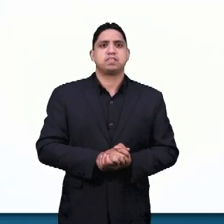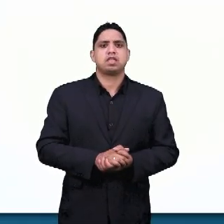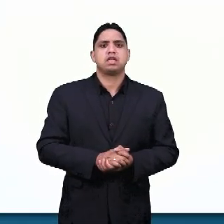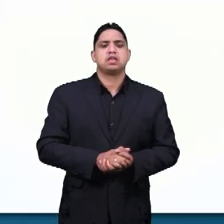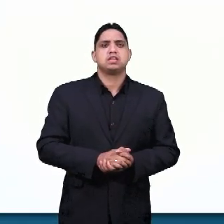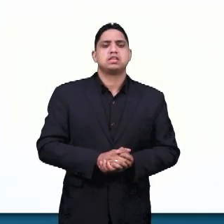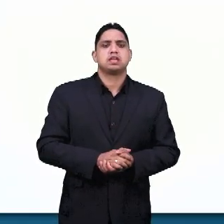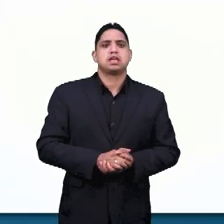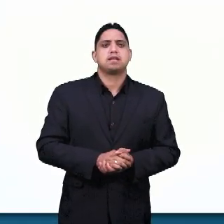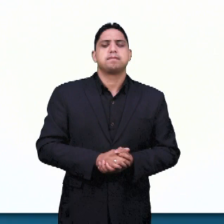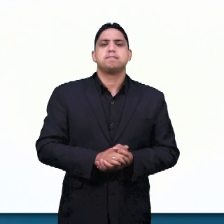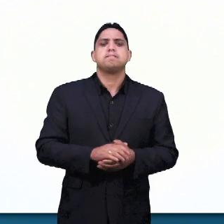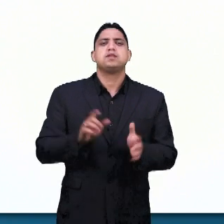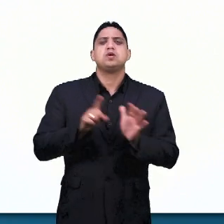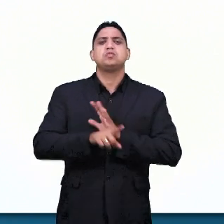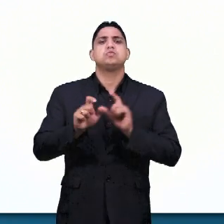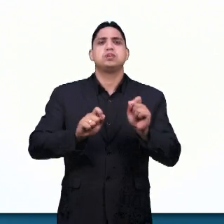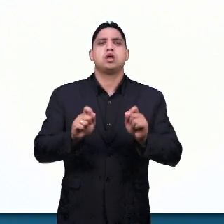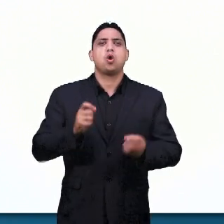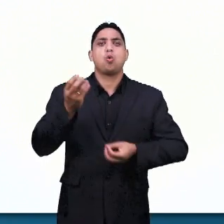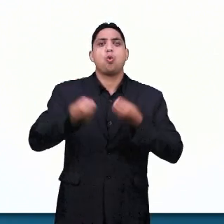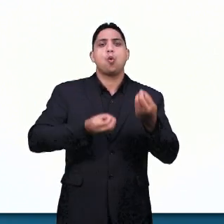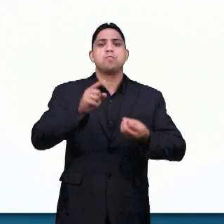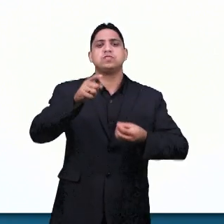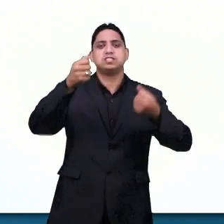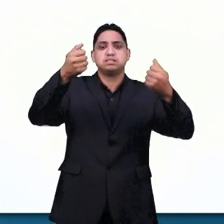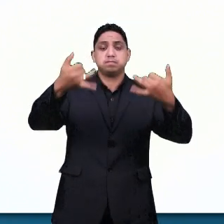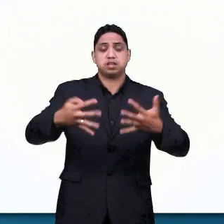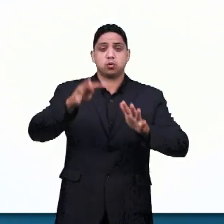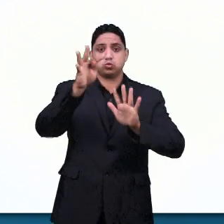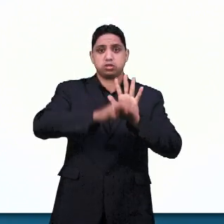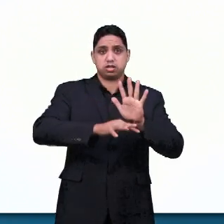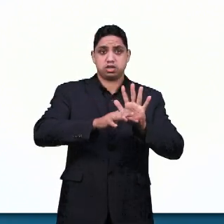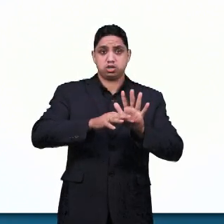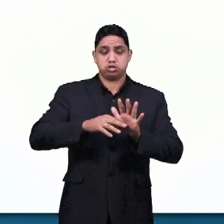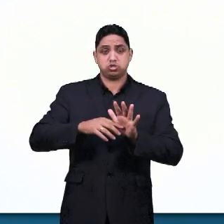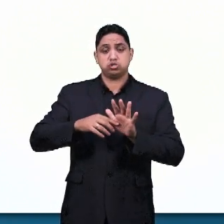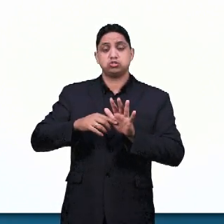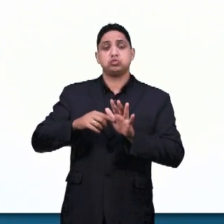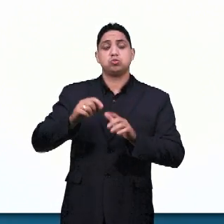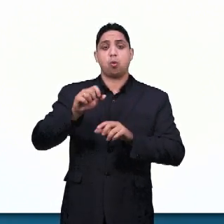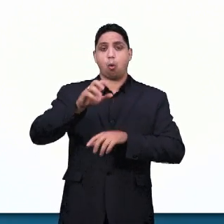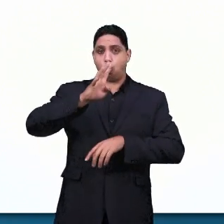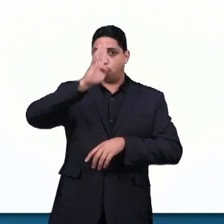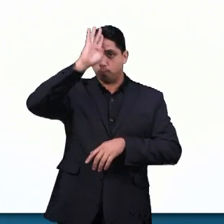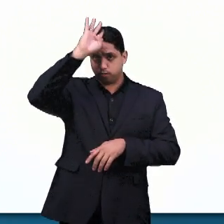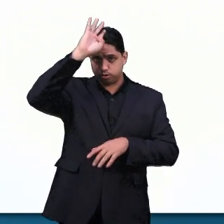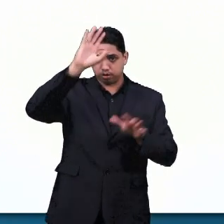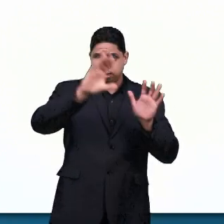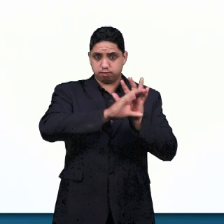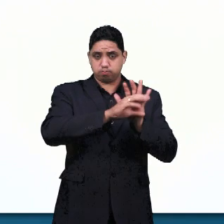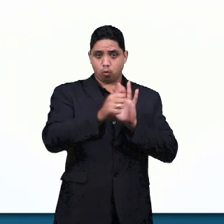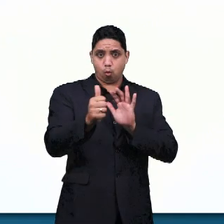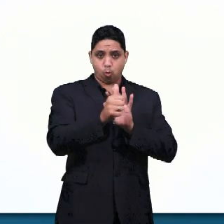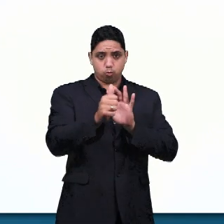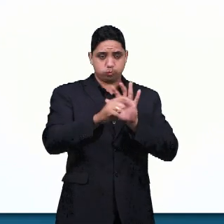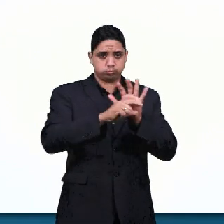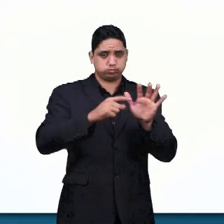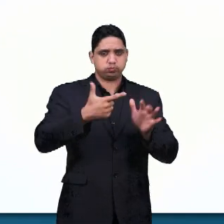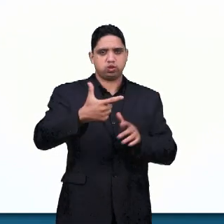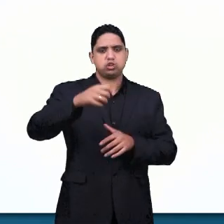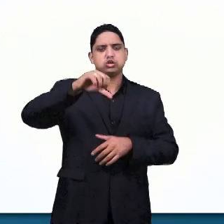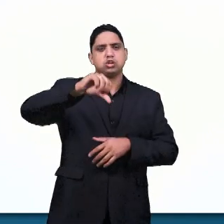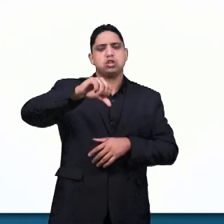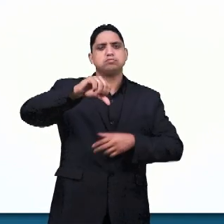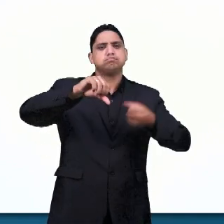Question 1, B. Et la question est la suivante. Comment vous expliquez le texte ci-dessous? Le texte est en Romains,